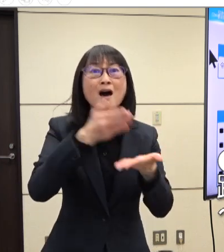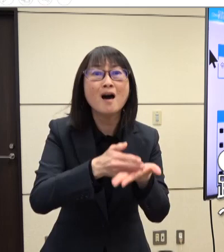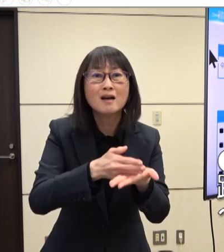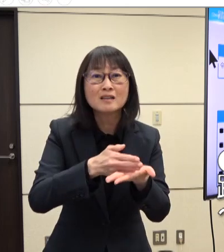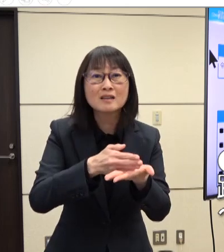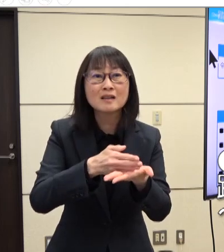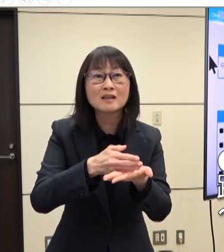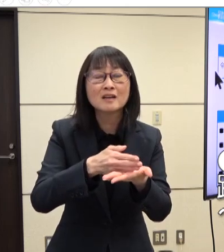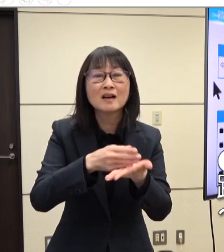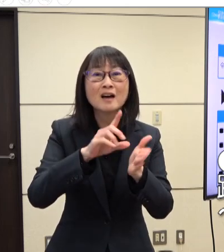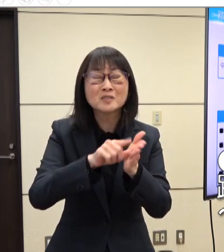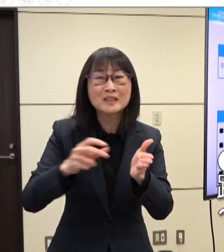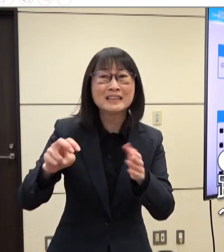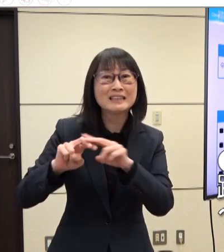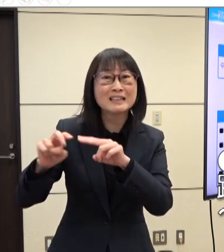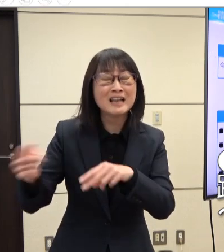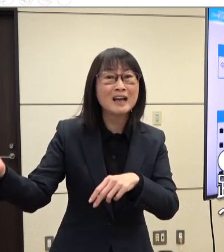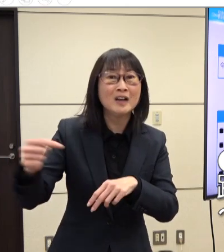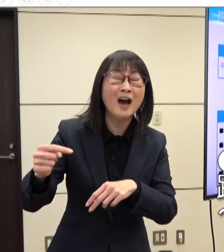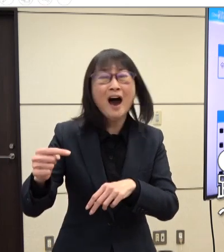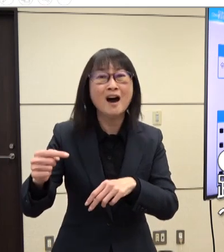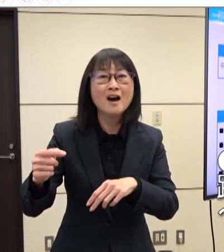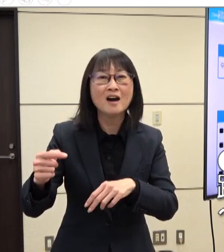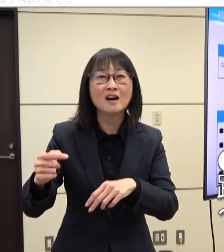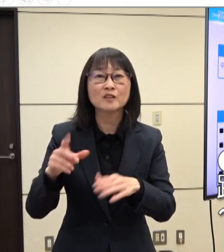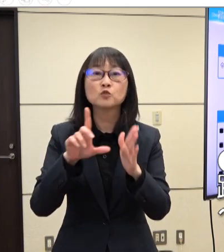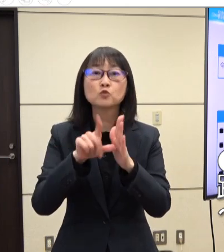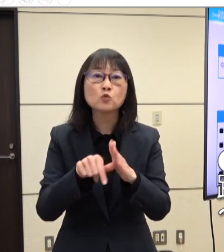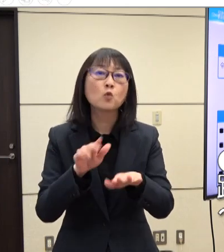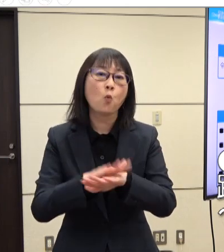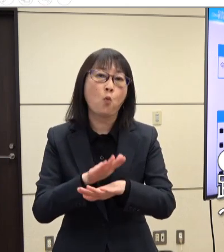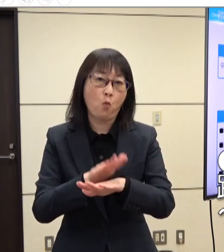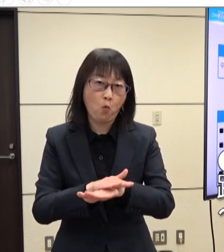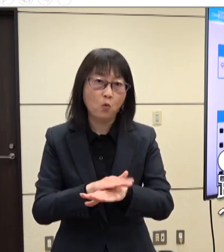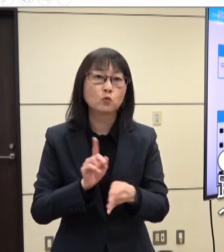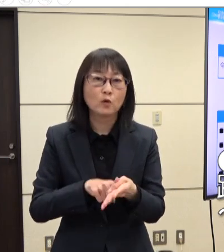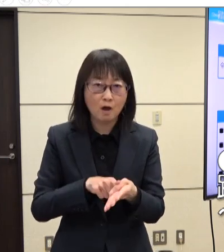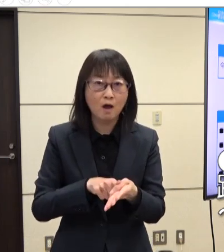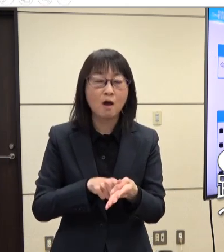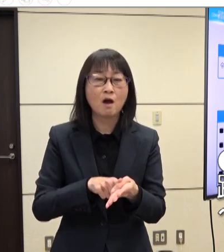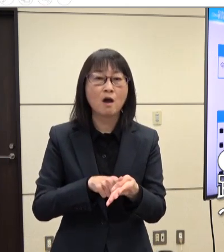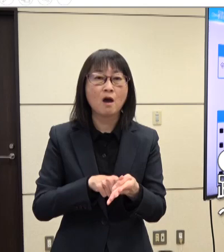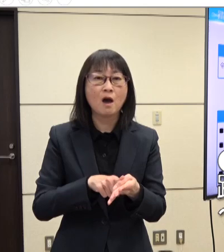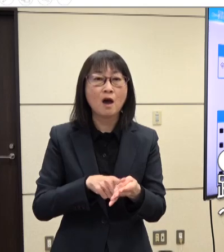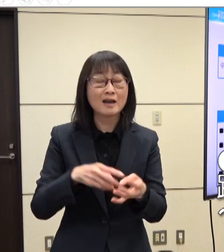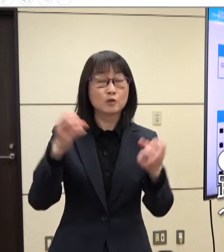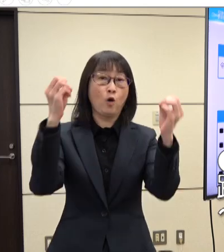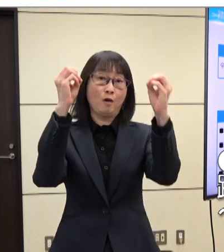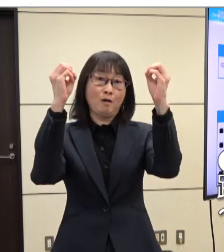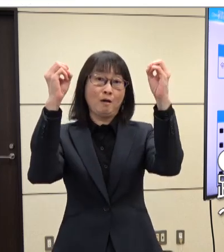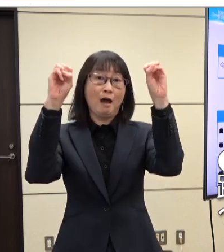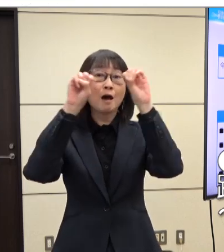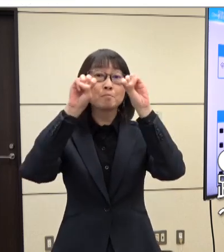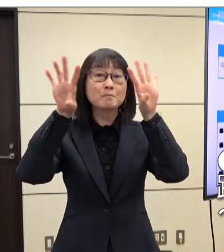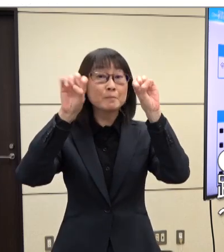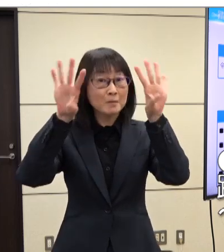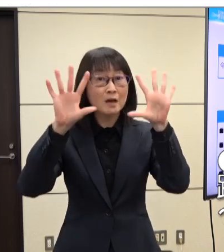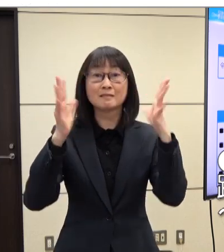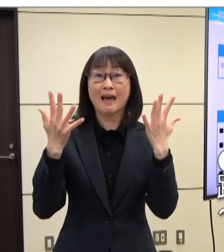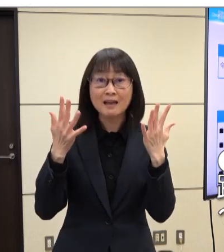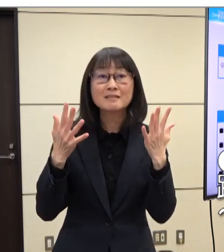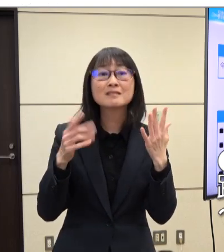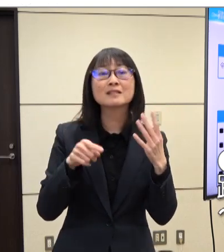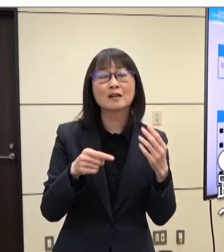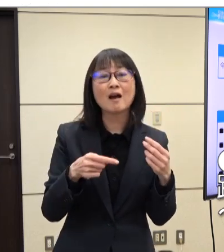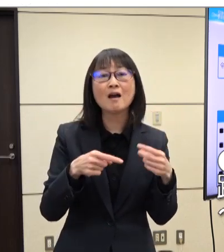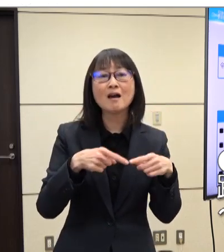く。それから、遮断機も警報機もない踏切があるよということも分かった上で踏切対